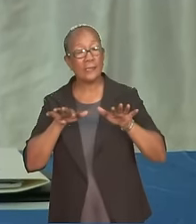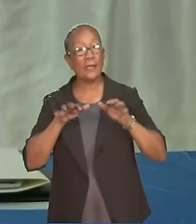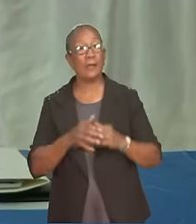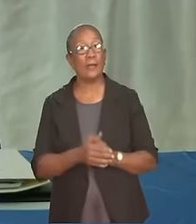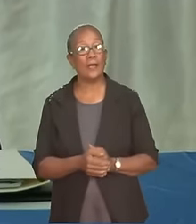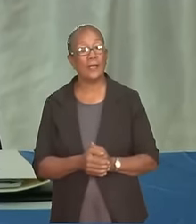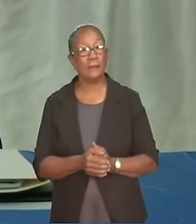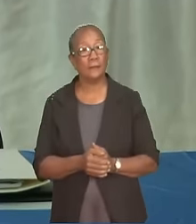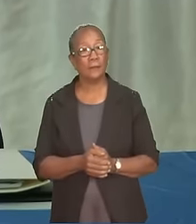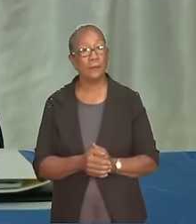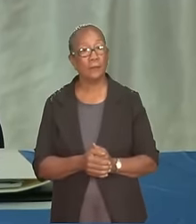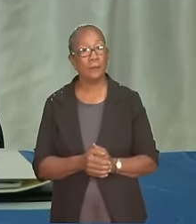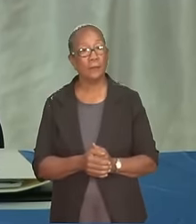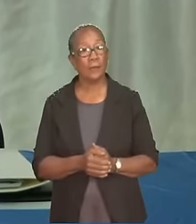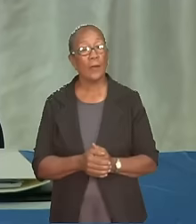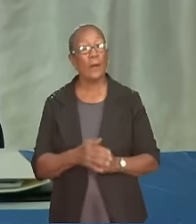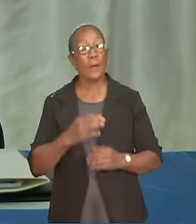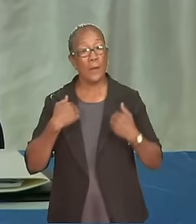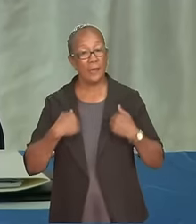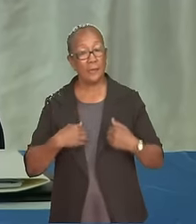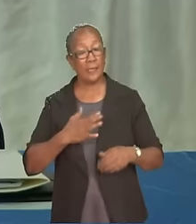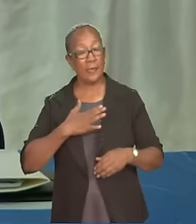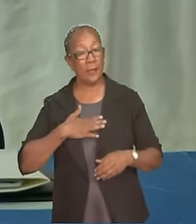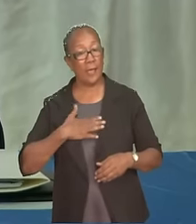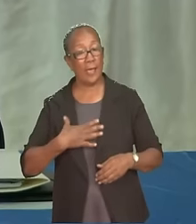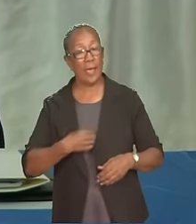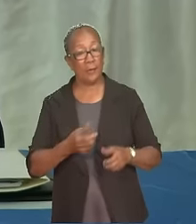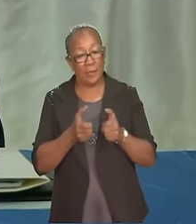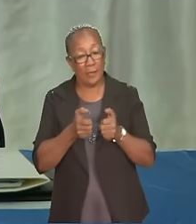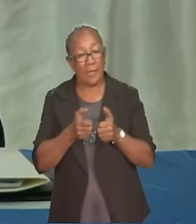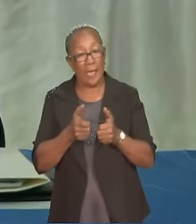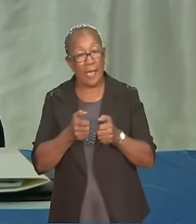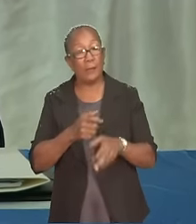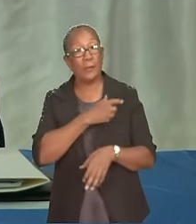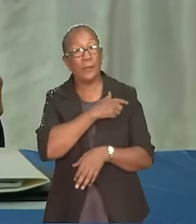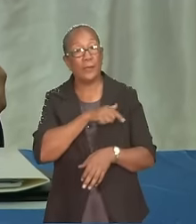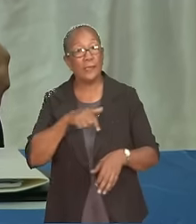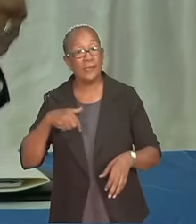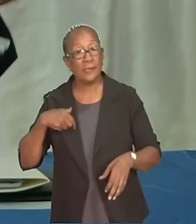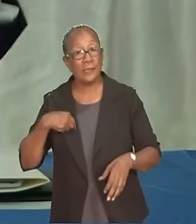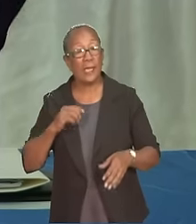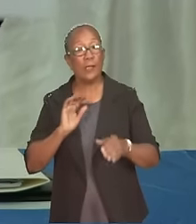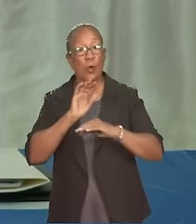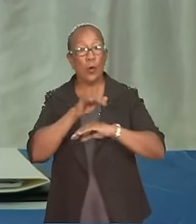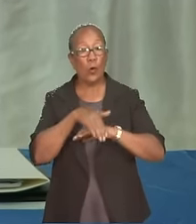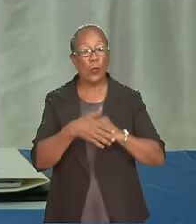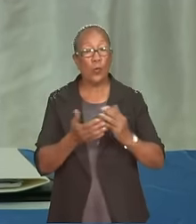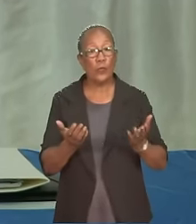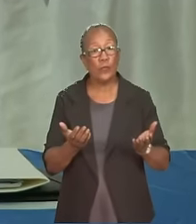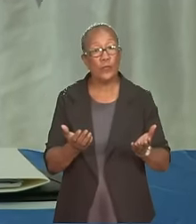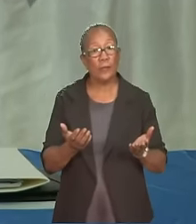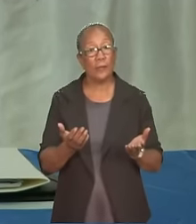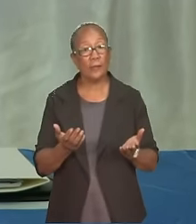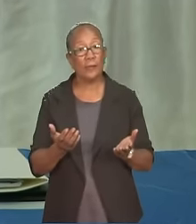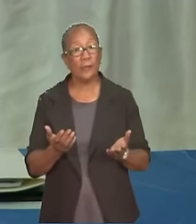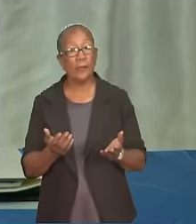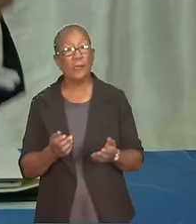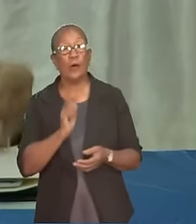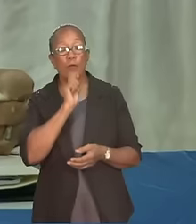niemand mij geappt had of niemand naar de president gebeld had over een of ander